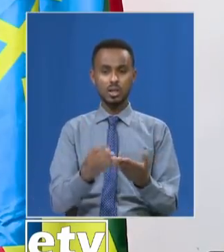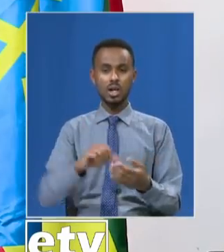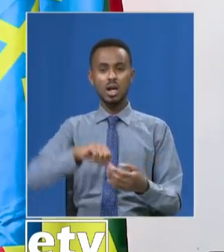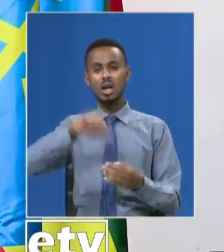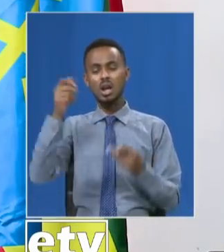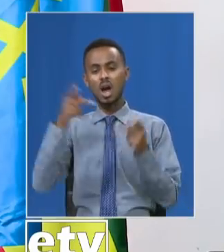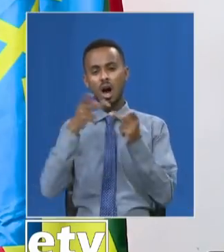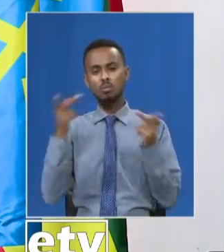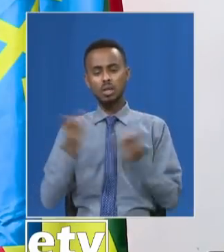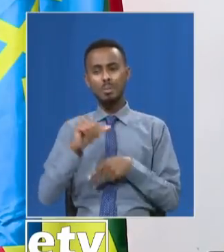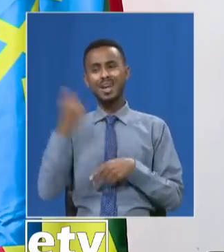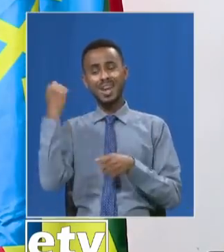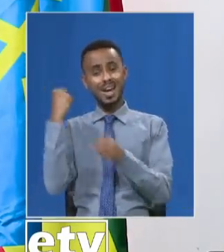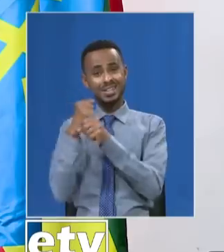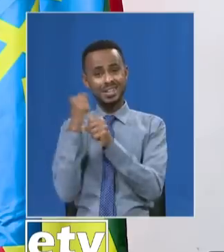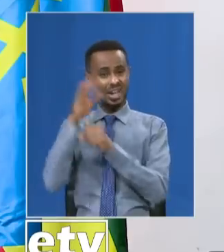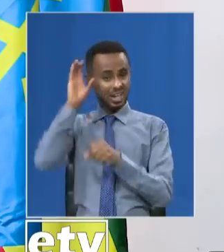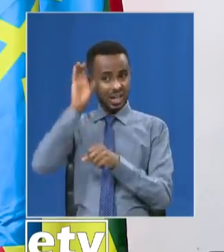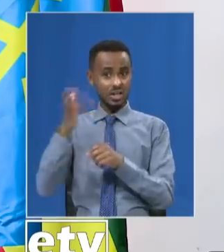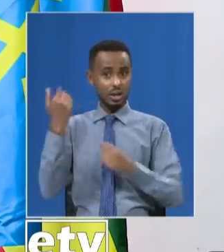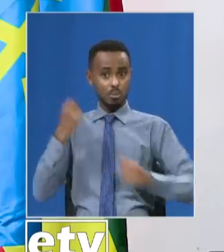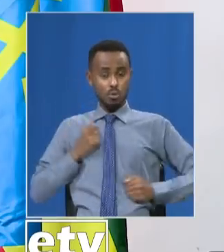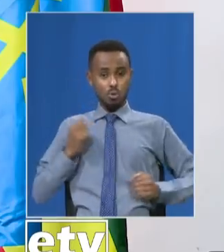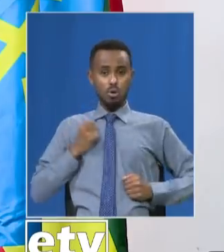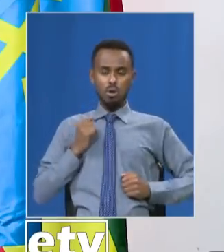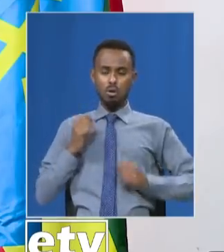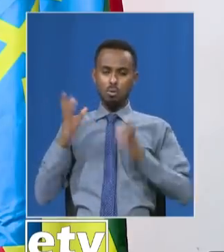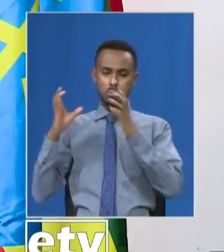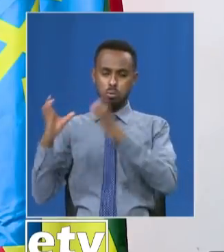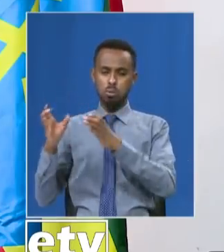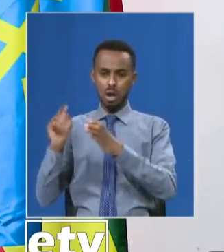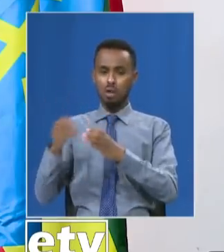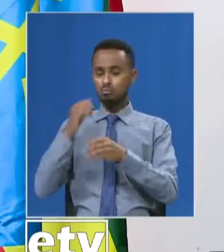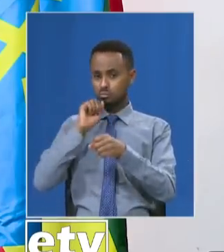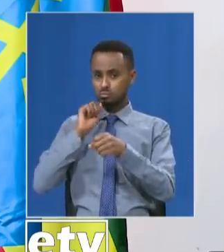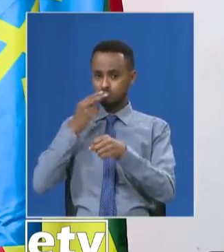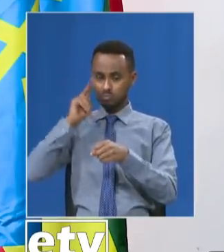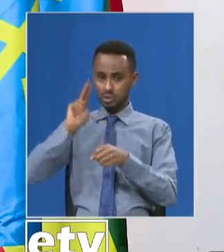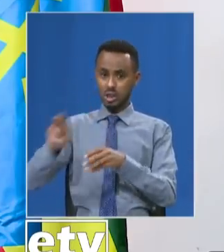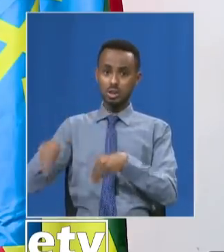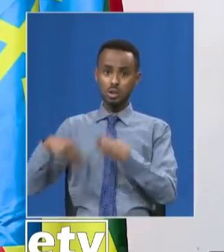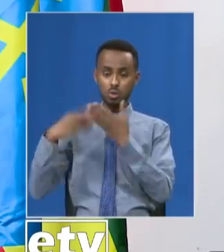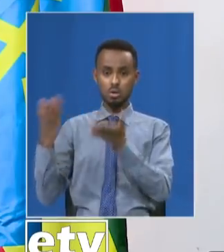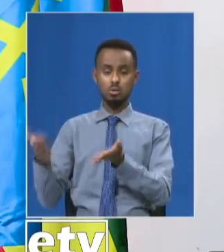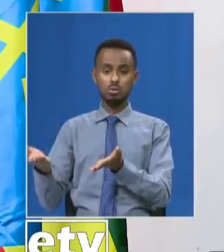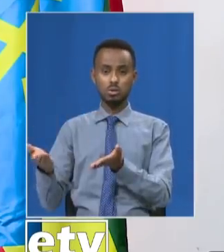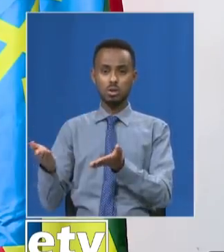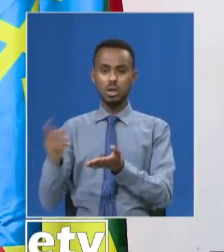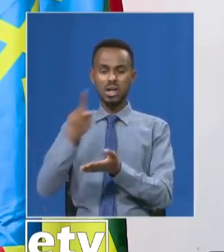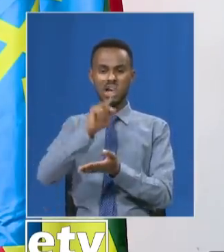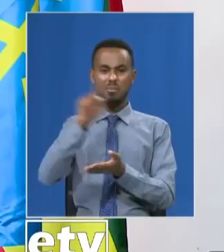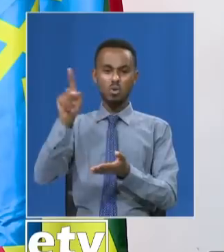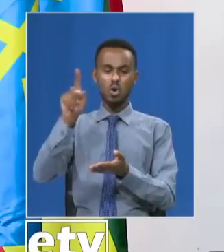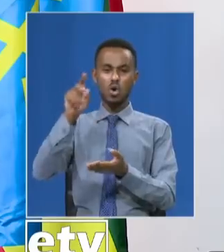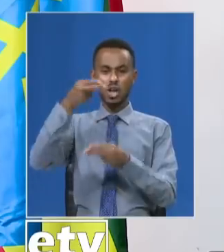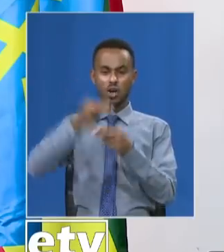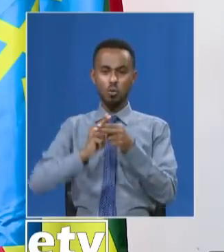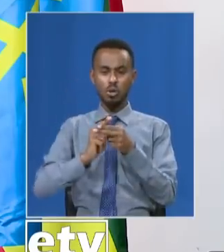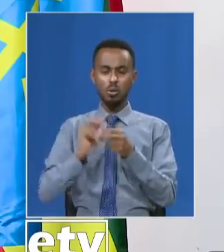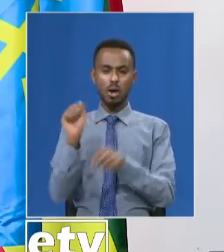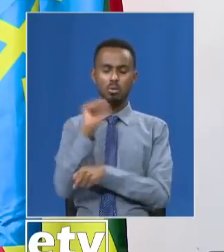ከሌላ ቦታ ላይ በሌላ ግዳጅ ላይ የነበረ ሰራዊት ይሄ ተልኮ ተሰጥቶት ከ100 ኪሎ ሜትር